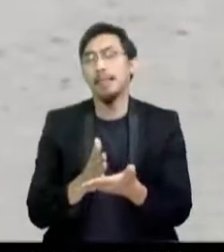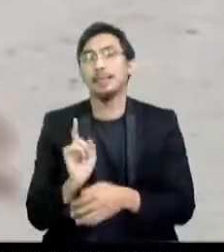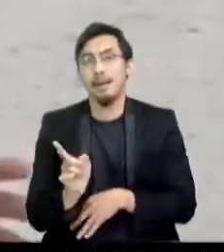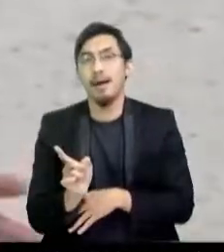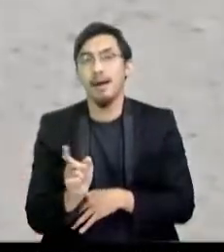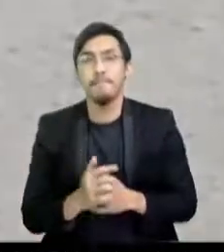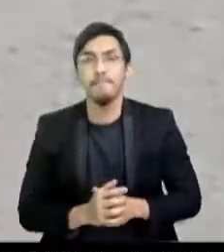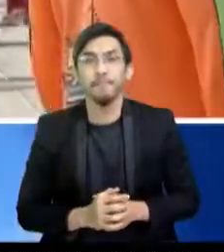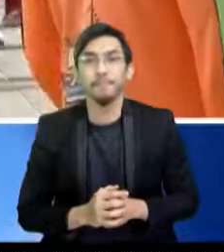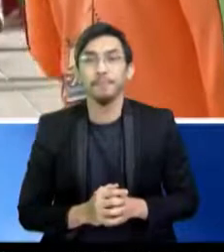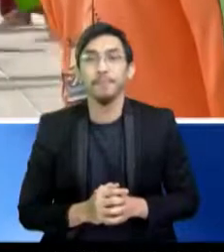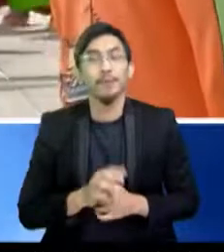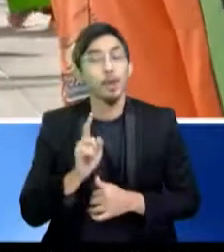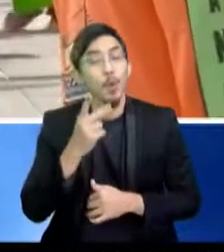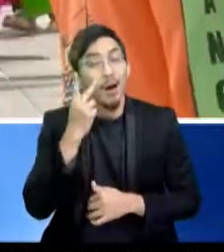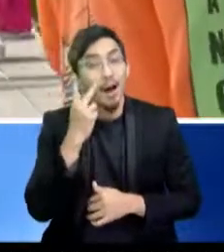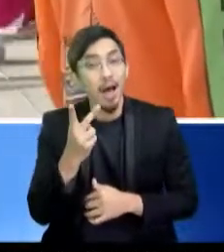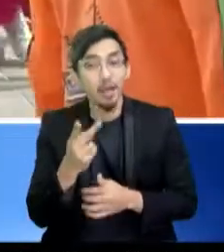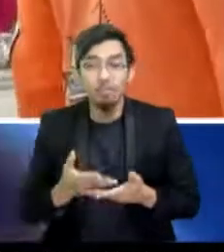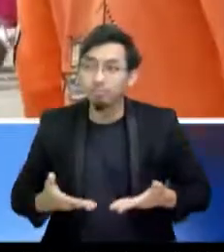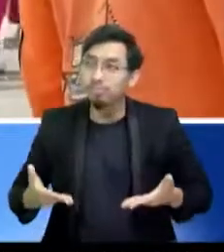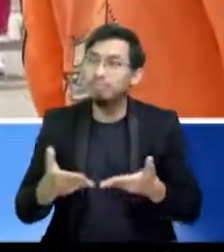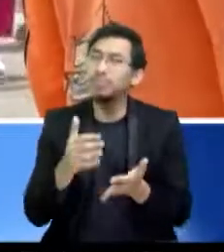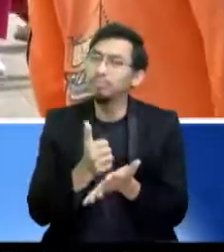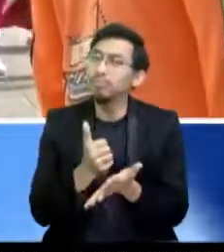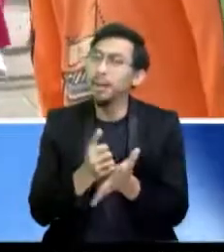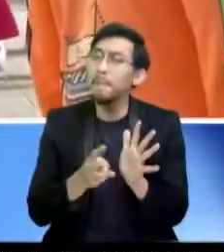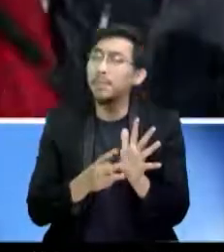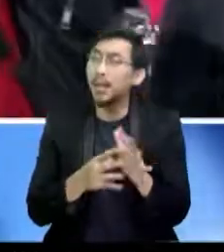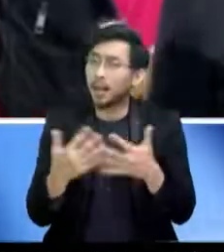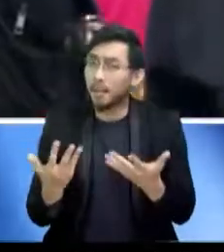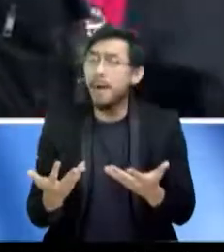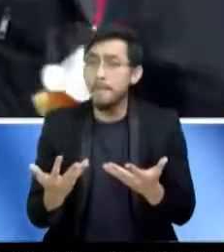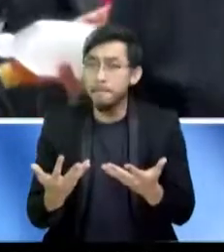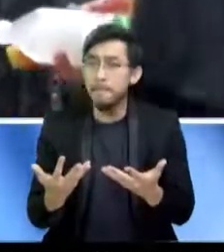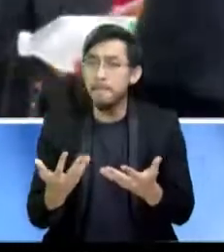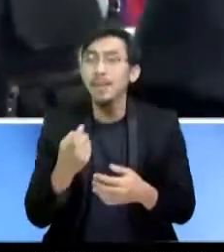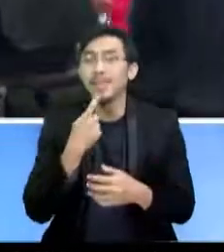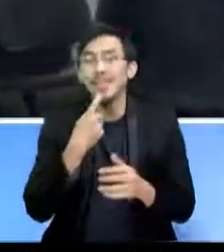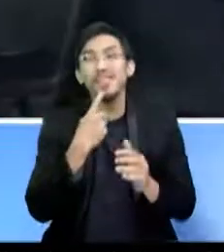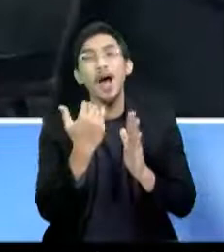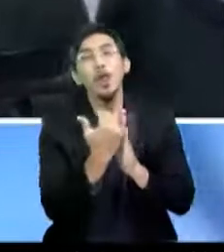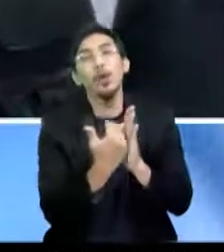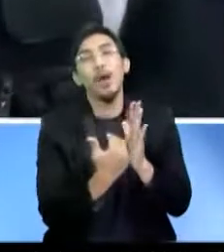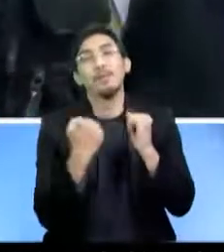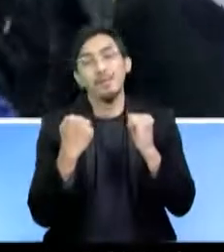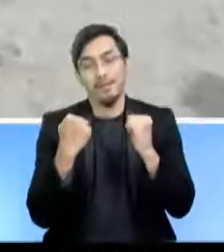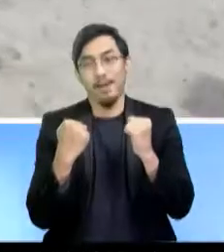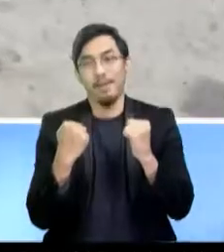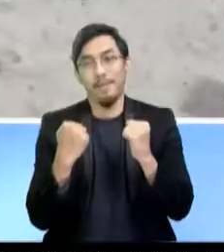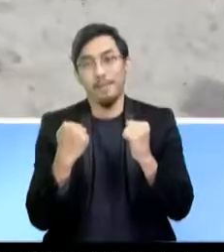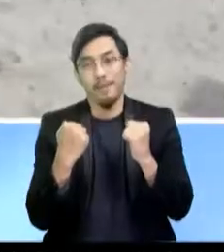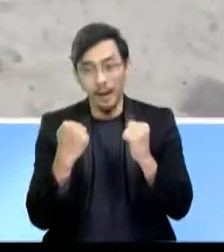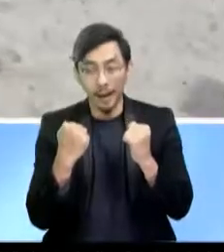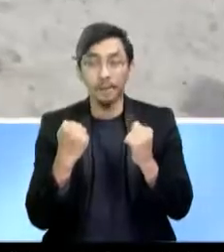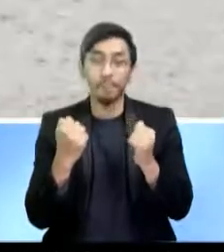kami pantau, memang sebenarnya yang masih menjadi tantangan ini adalah ketika kita berbicara mengenai protokol kesehatan di lokasi-lokasi wisata.